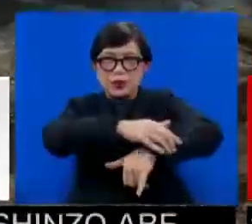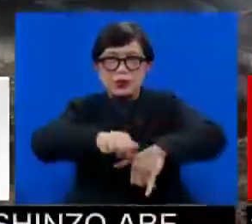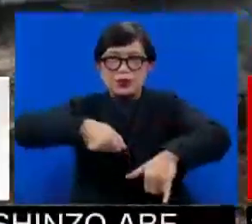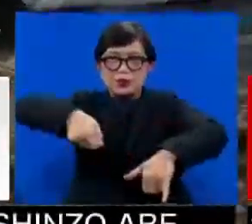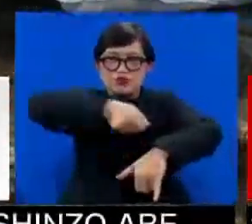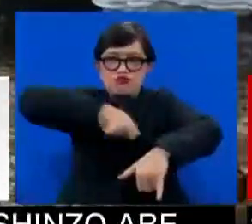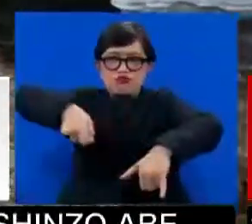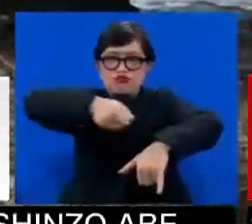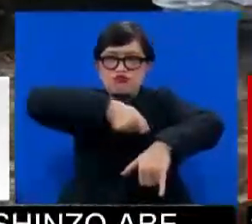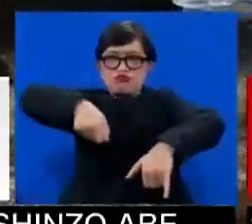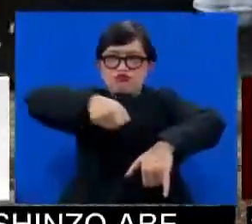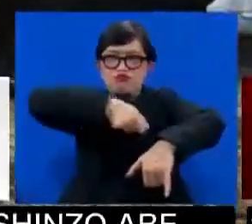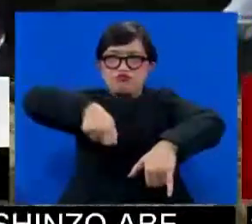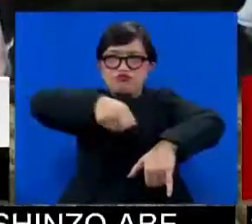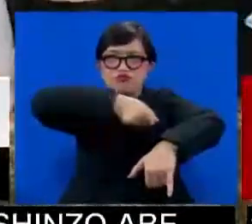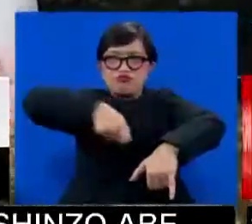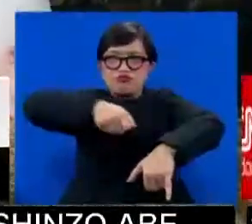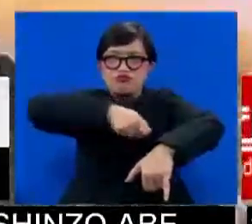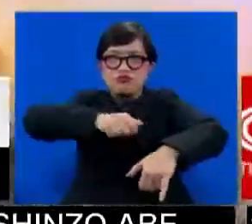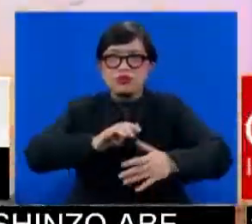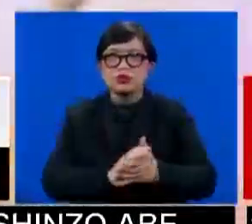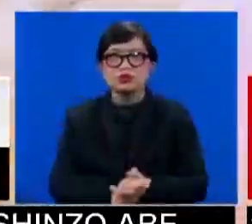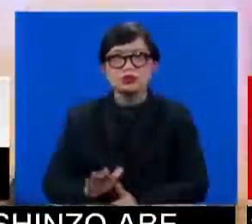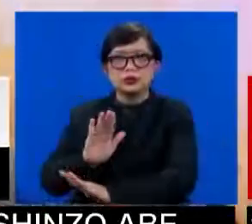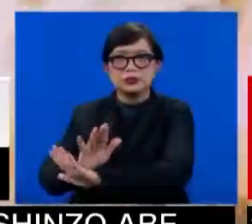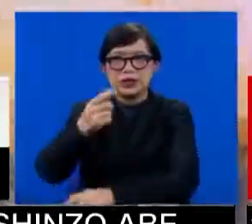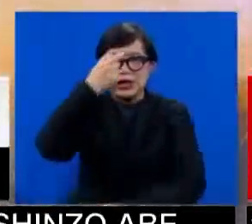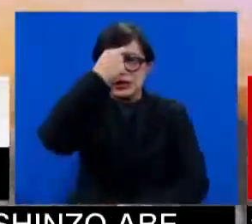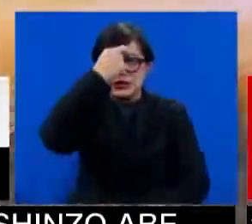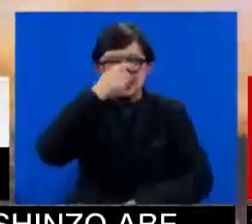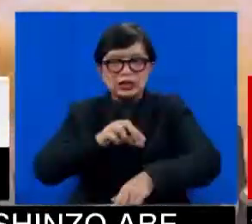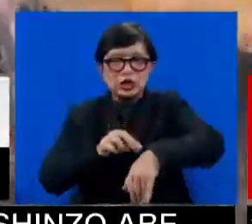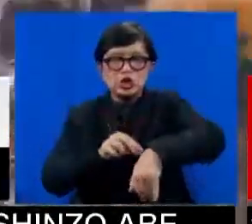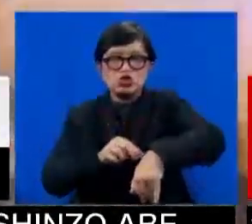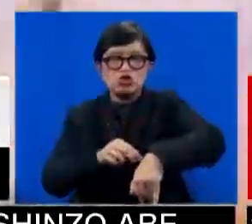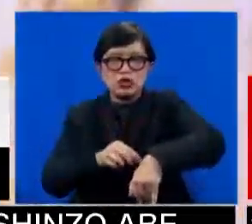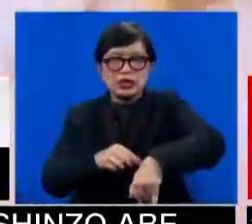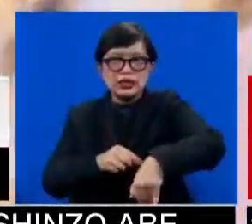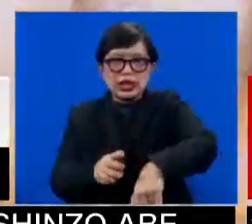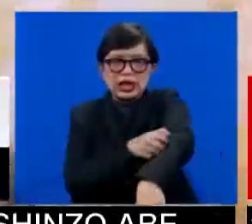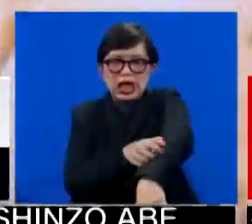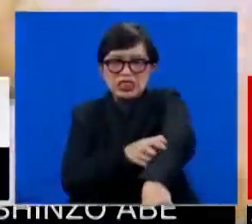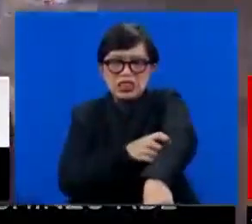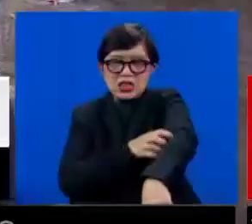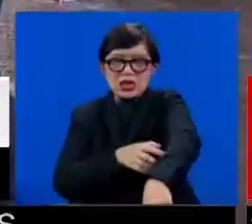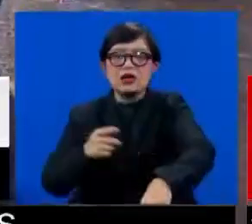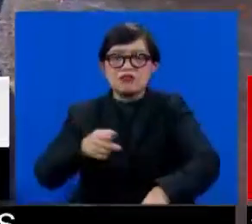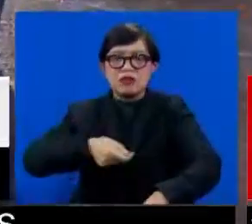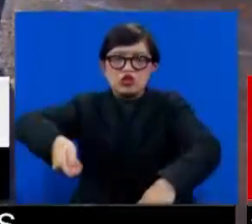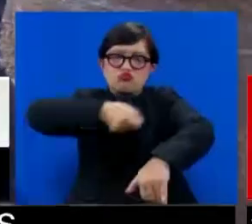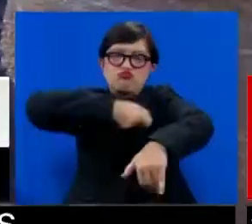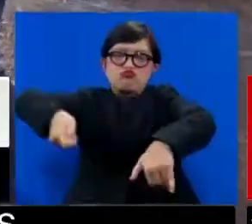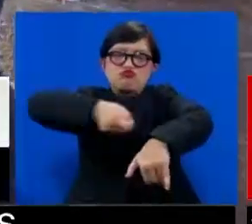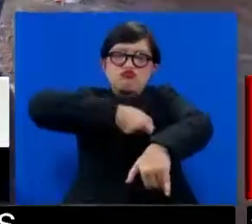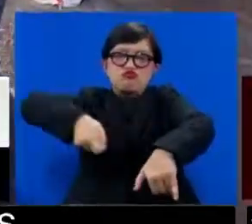Mandi penting bagi satwa untuk mencegah penyakit kulit, terutama yang disebabkan oleh ektoparasit dan jamur. Domba sudah